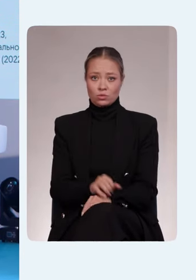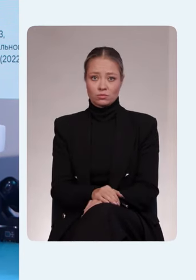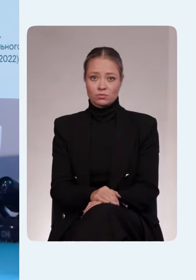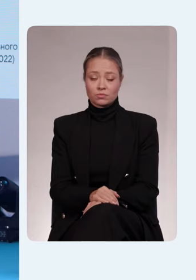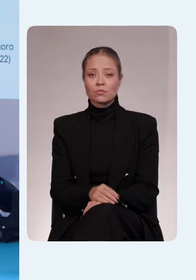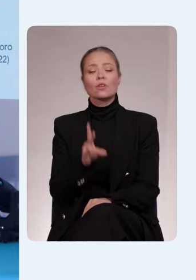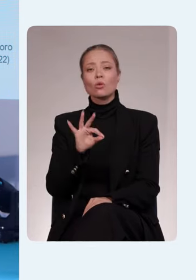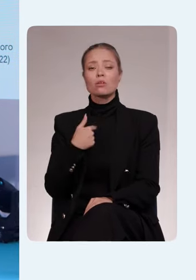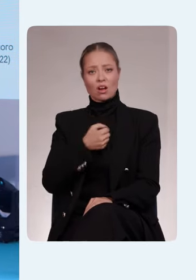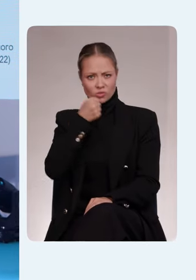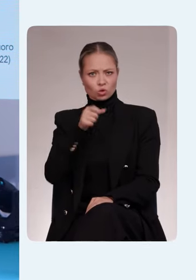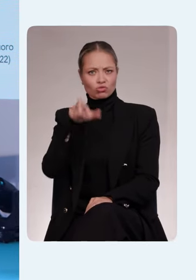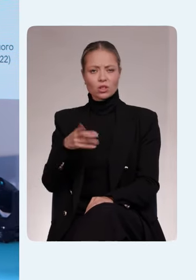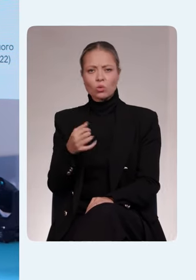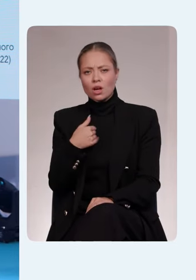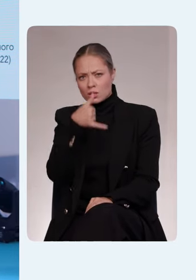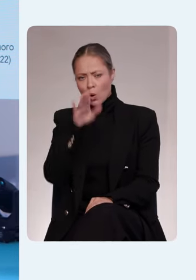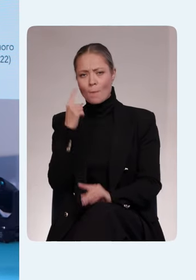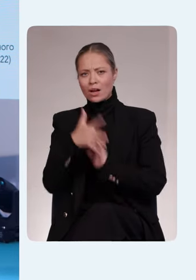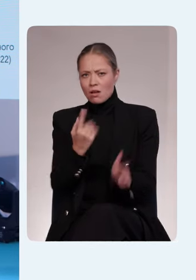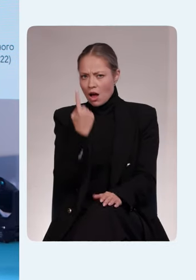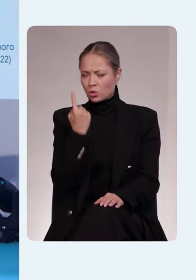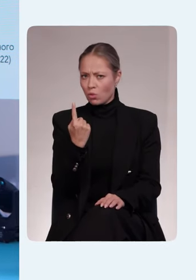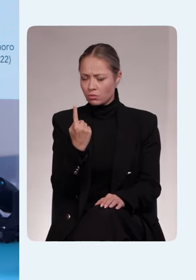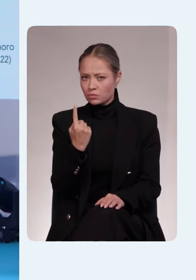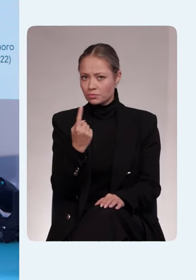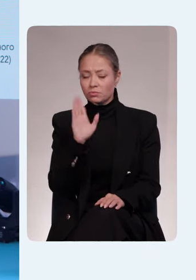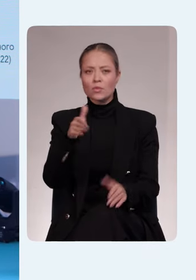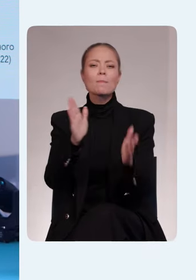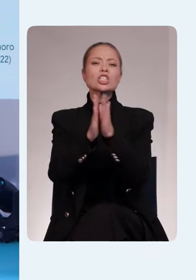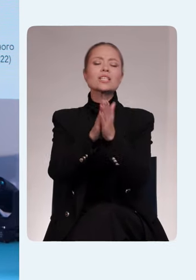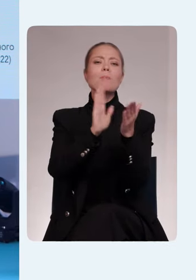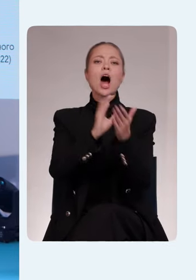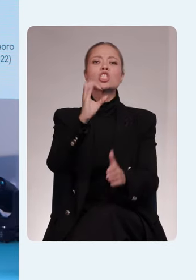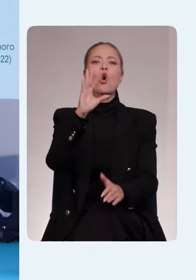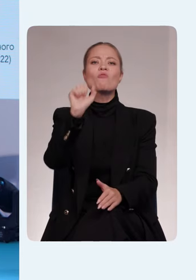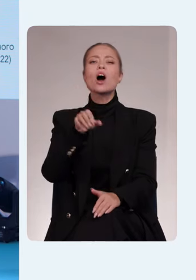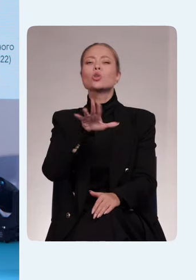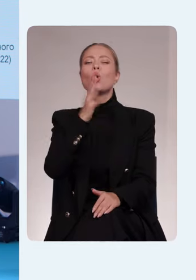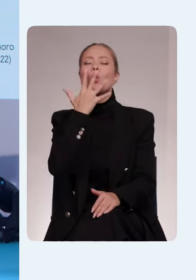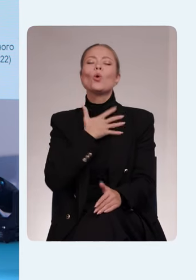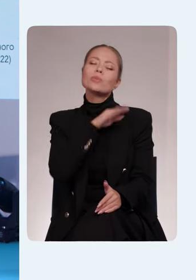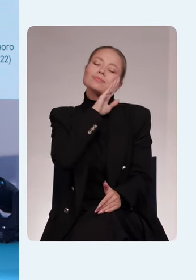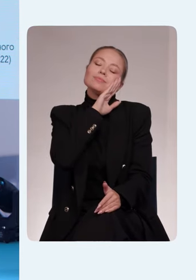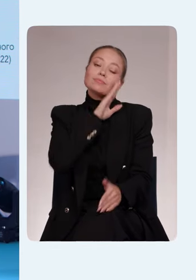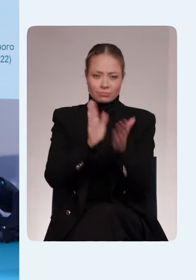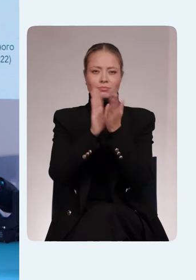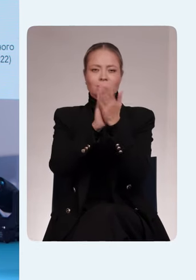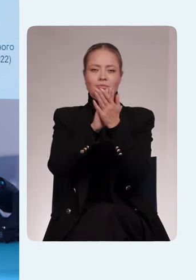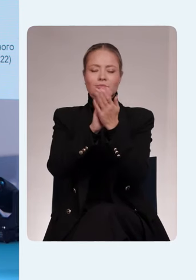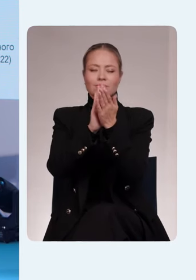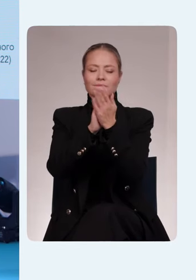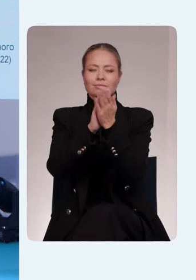Слушайте, я взрослый человек вроде, но не могу понять одной вещи. Вот похлопайте совы. Кто любит поспать? Похлопайте. О,